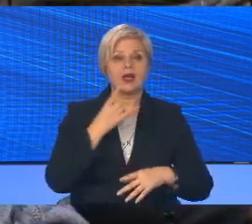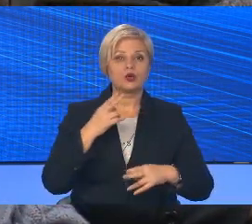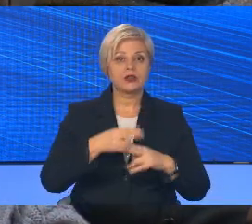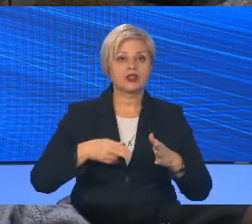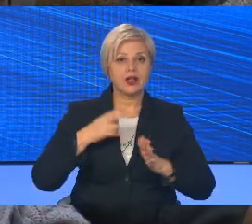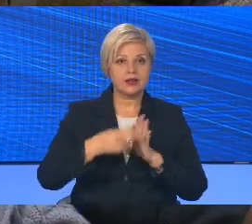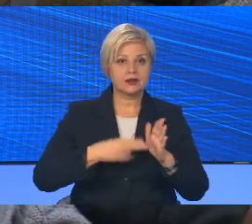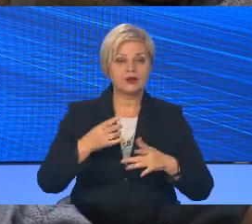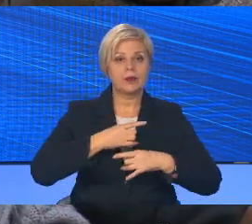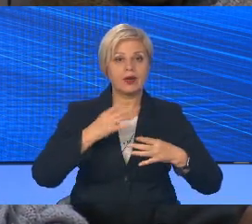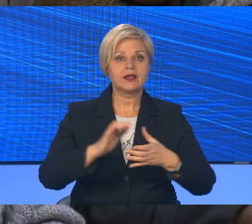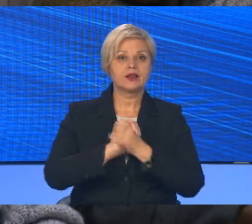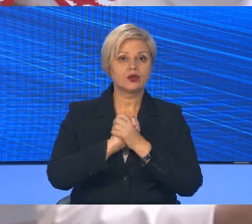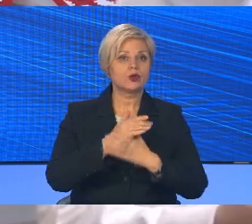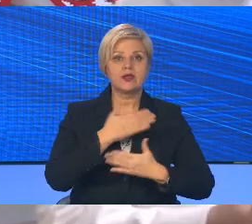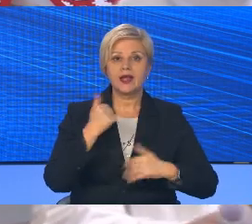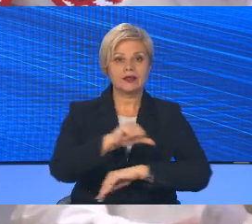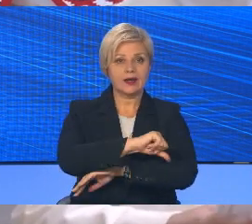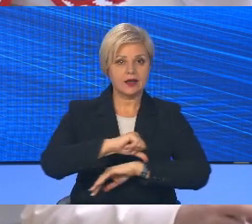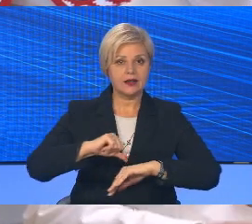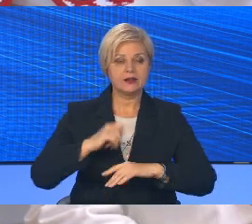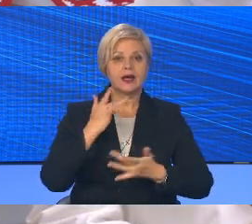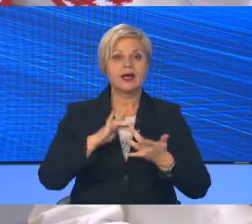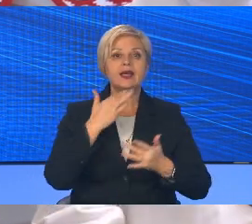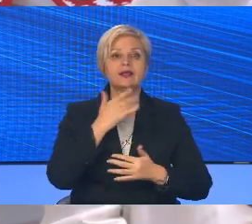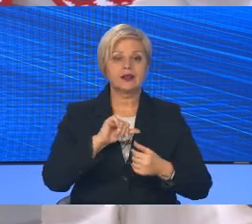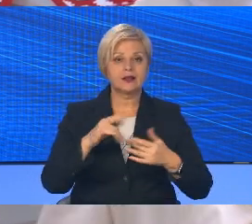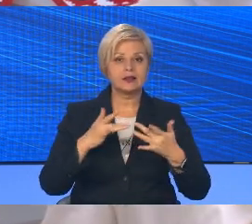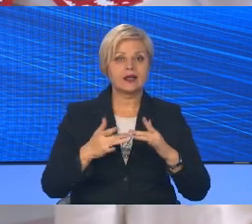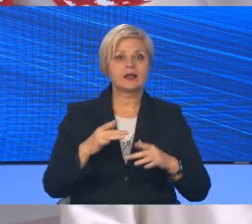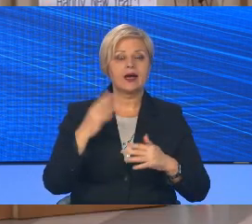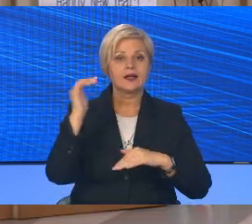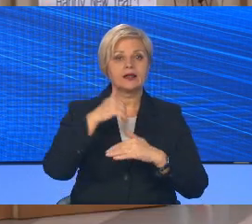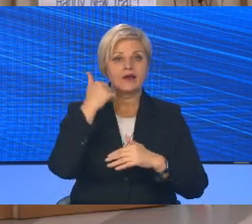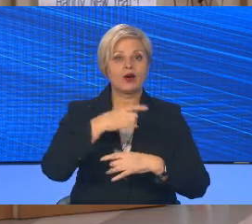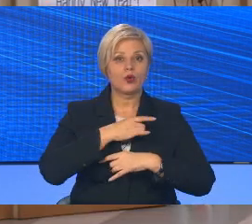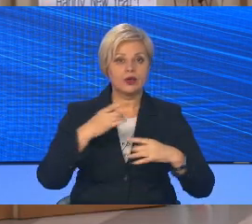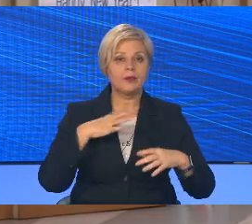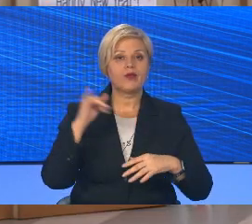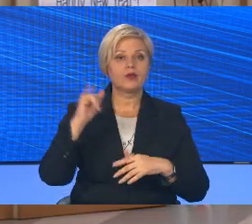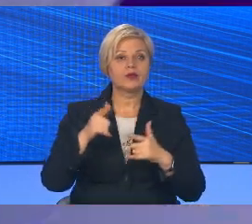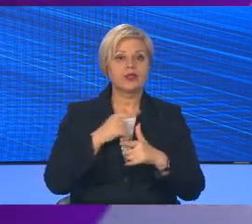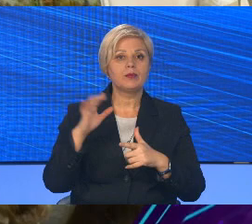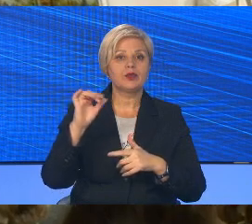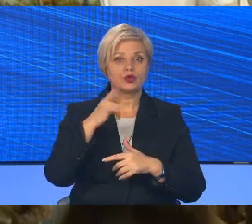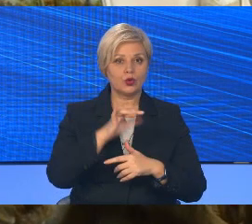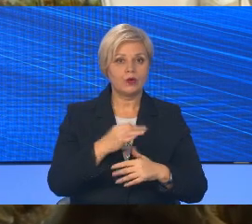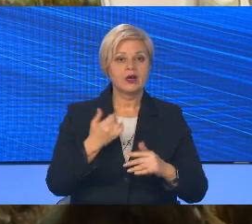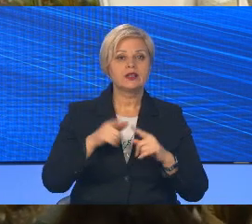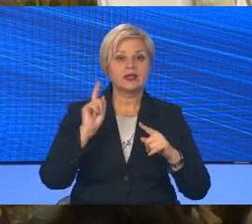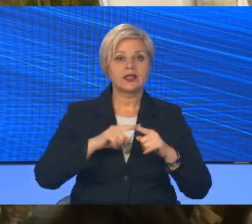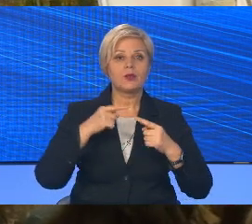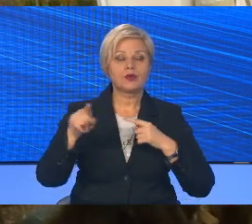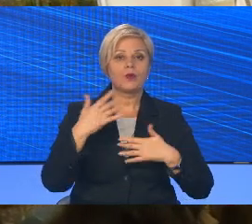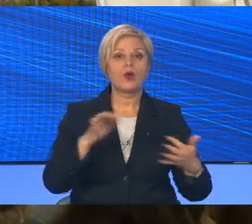Для свята і сяброўства не існуе межаў. Інтэрнацыянальная навагодняя вечарына адбылася ва ўніверсітэце імя Сухога. А зараз аб гэтым